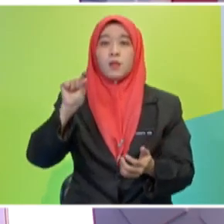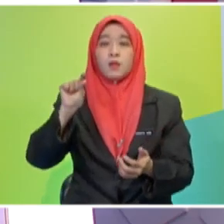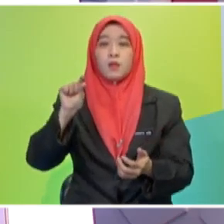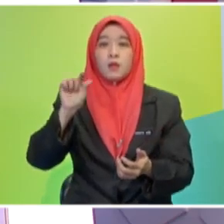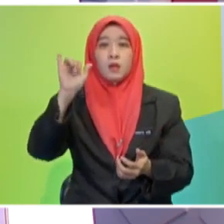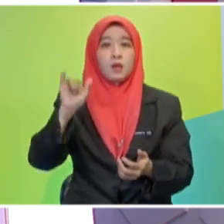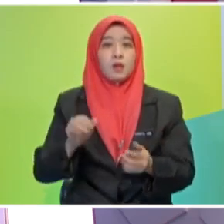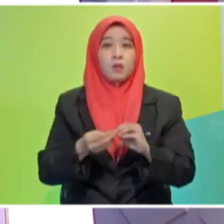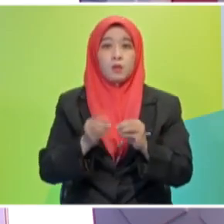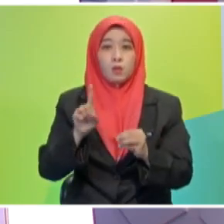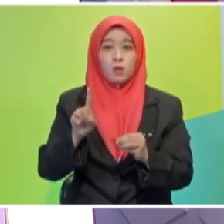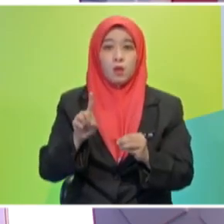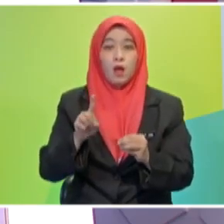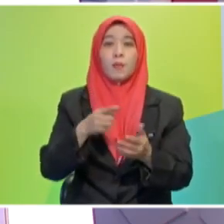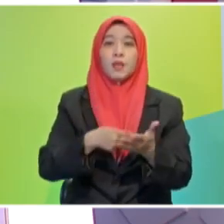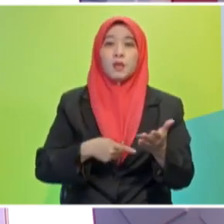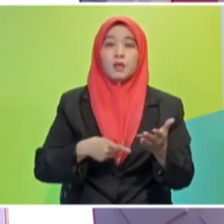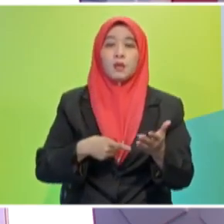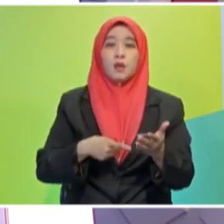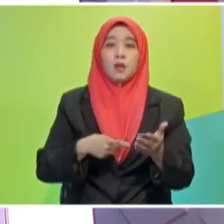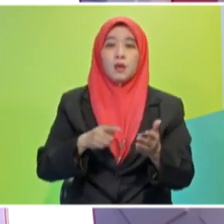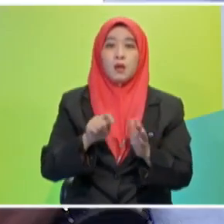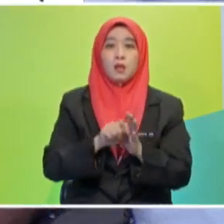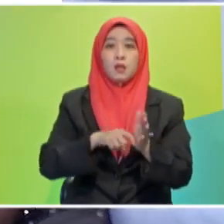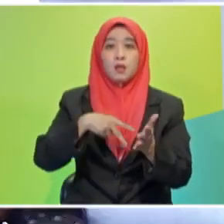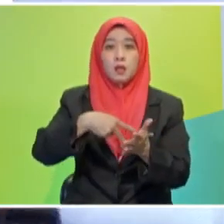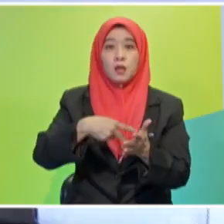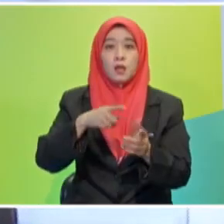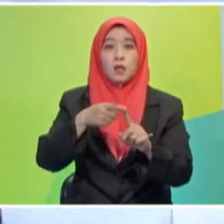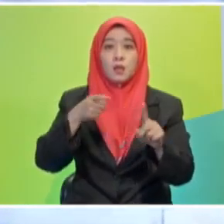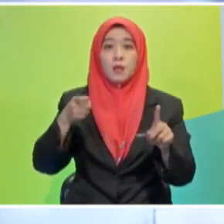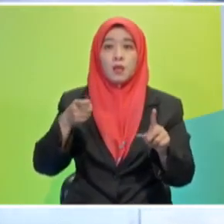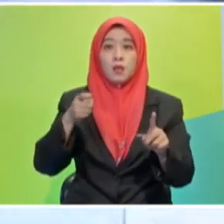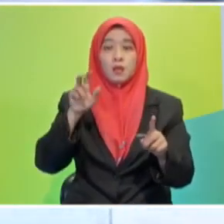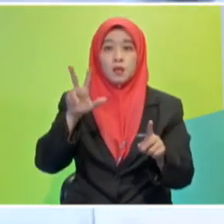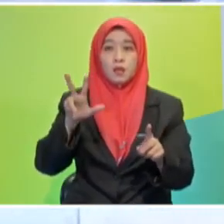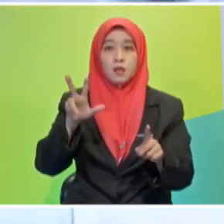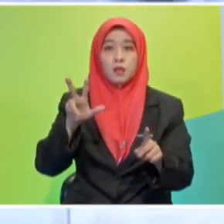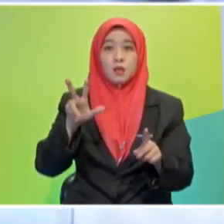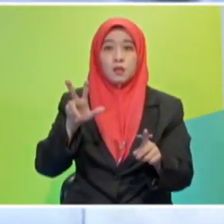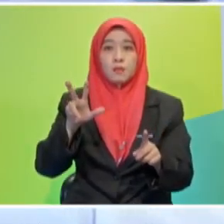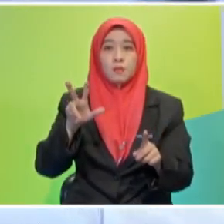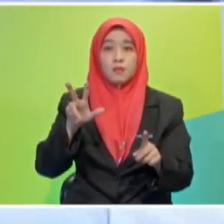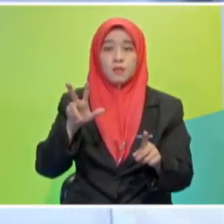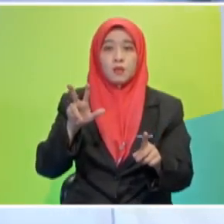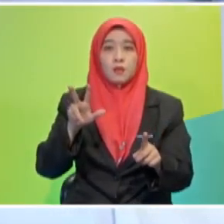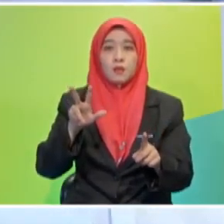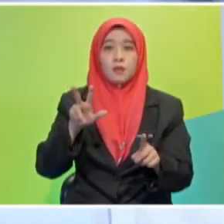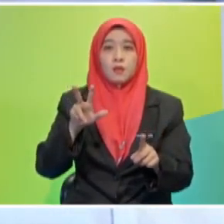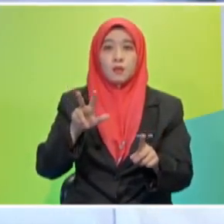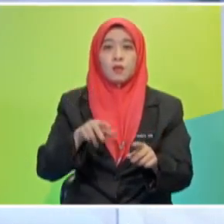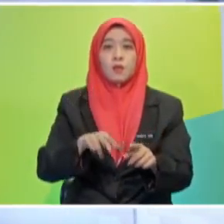apa itu plug 3 pin? Iaitu plug 3 pin terdiri daripada 3 tamatan, iaitu hidup, neutral